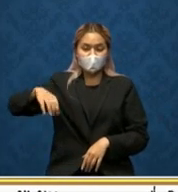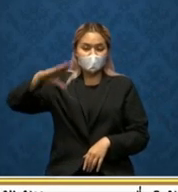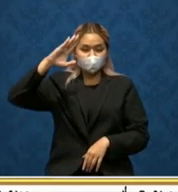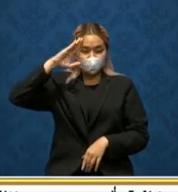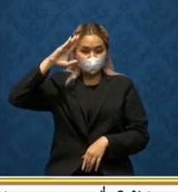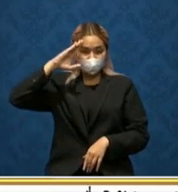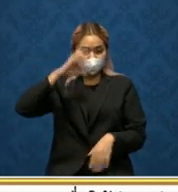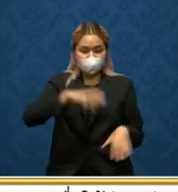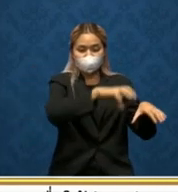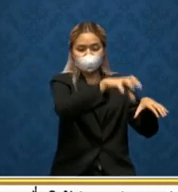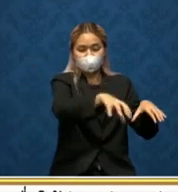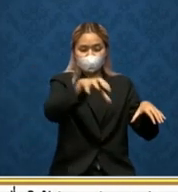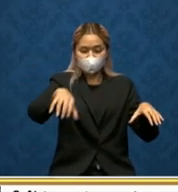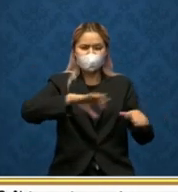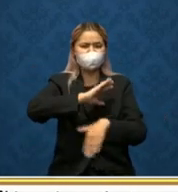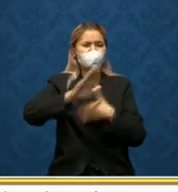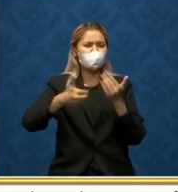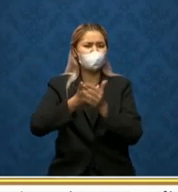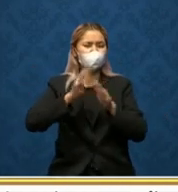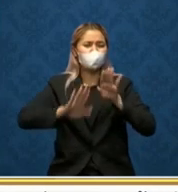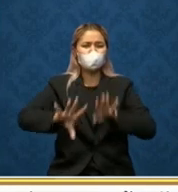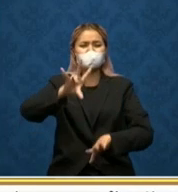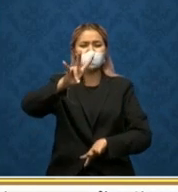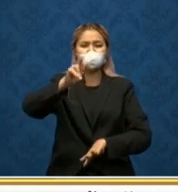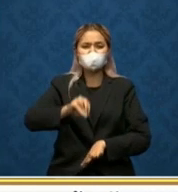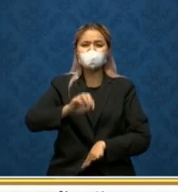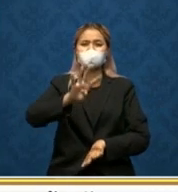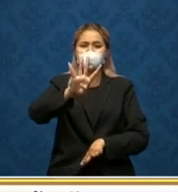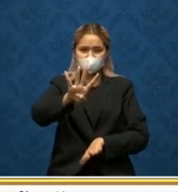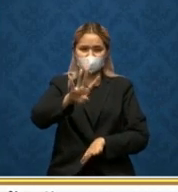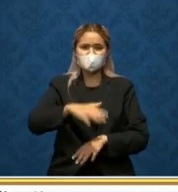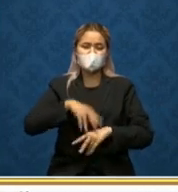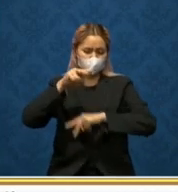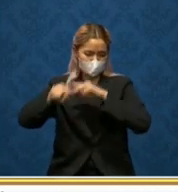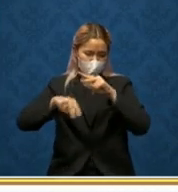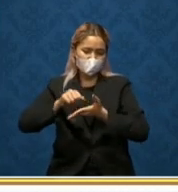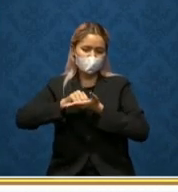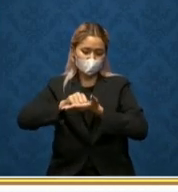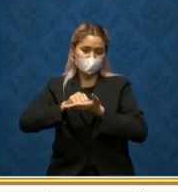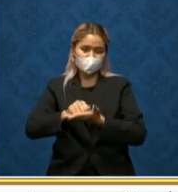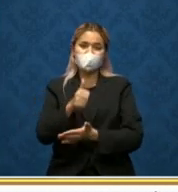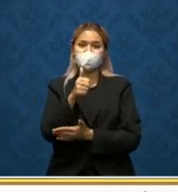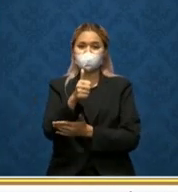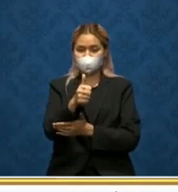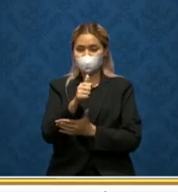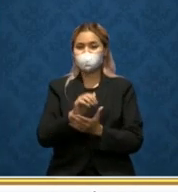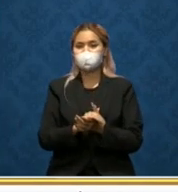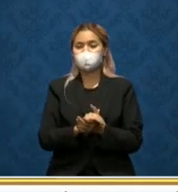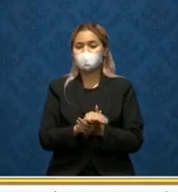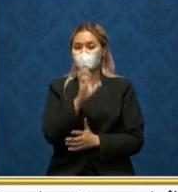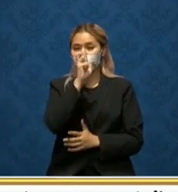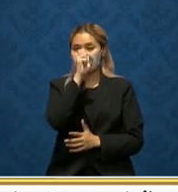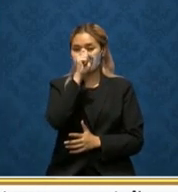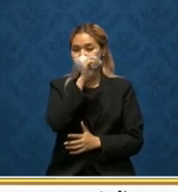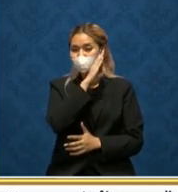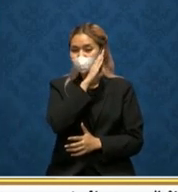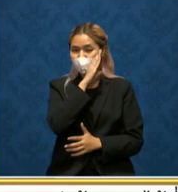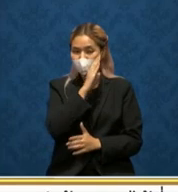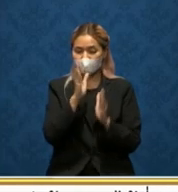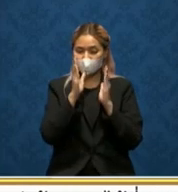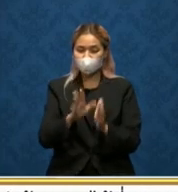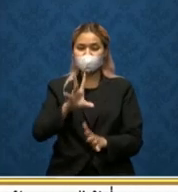อย่างน้อยเท่าที่ผมหาได้นะครับนี่เขาใส่ใจลูกค้าที่เป็นระดับนายพลขนาดนี้นะครับถ้าเราเอ่อลองเอาสนาม 74สนาม